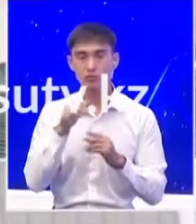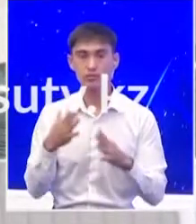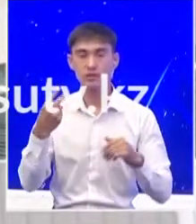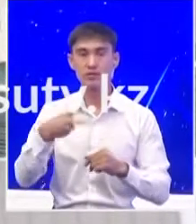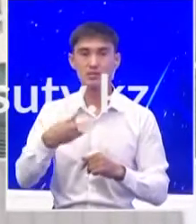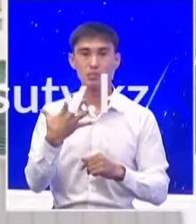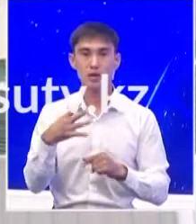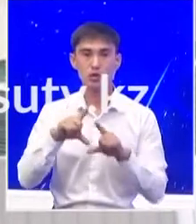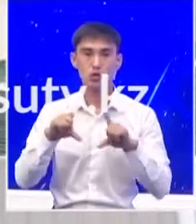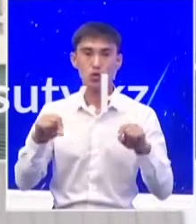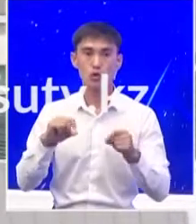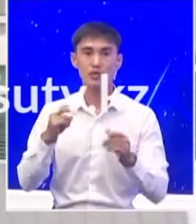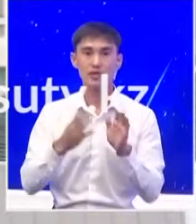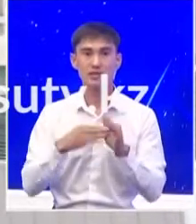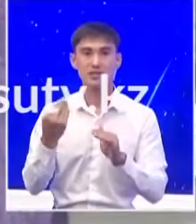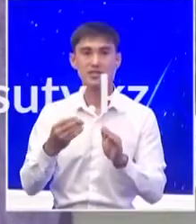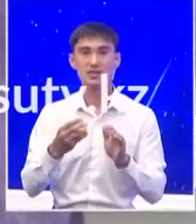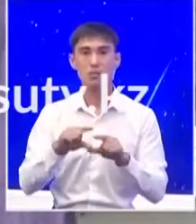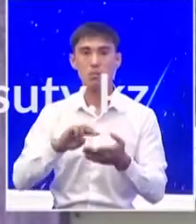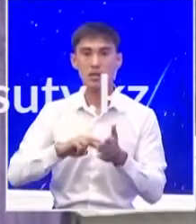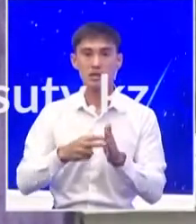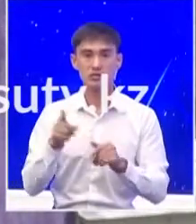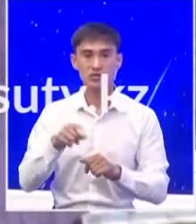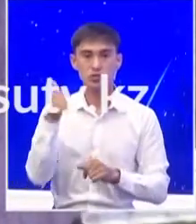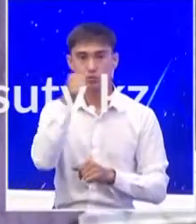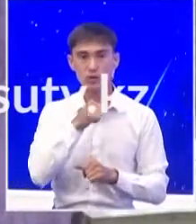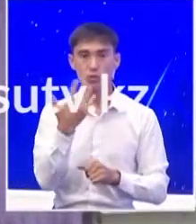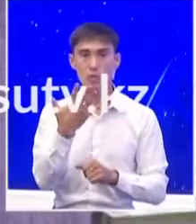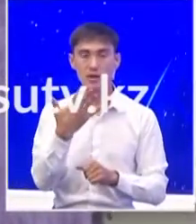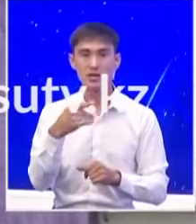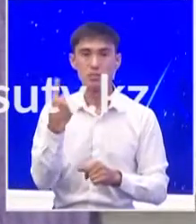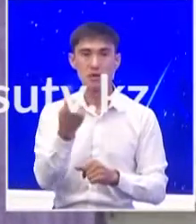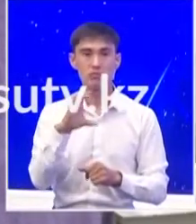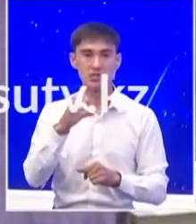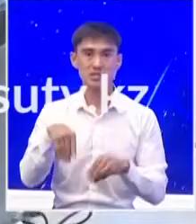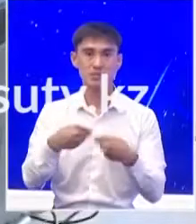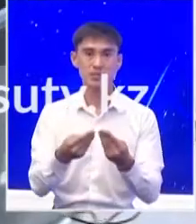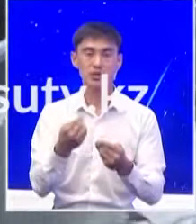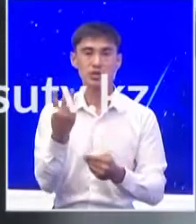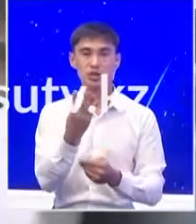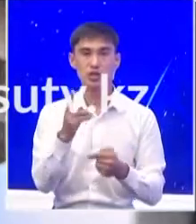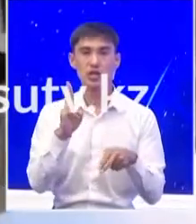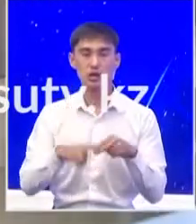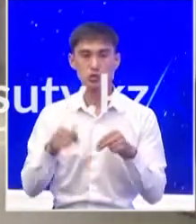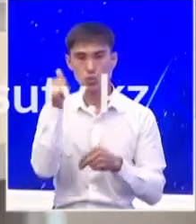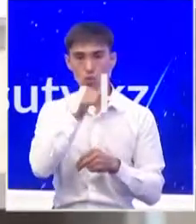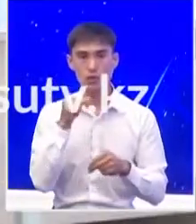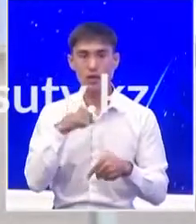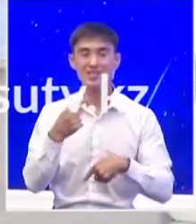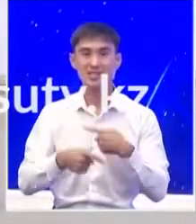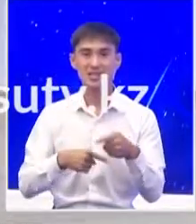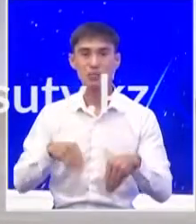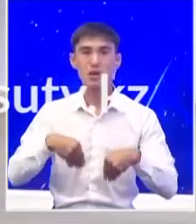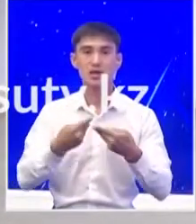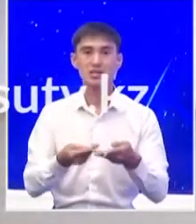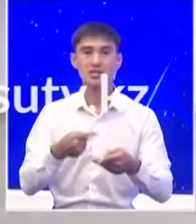школ. 9 из них планируется сдать в текущем году. 5 к 1 сентября, еще 4 к концу года. Остальные – переходящие на